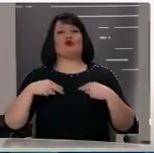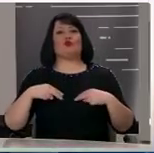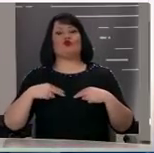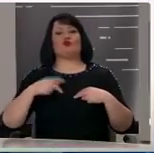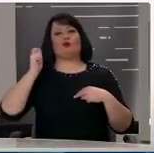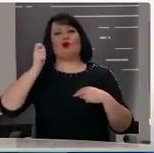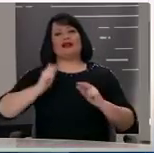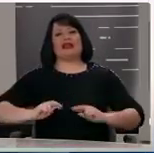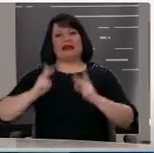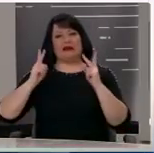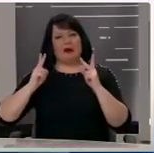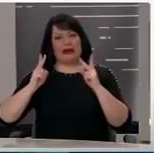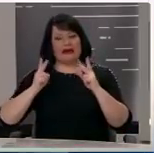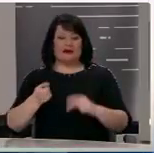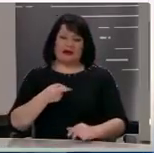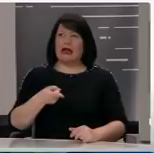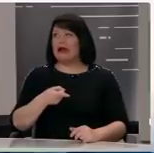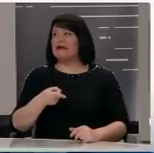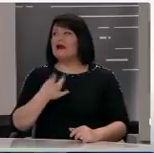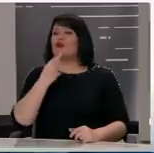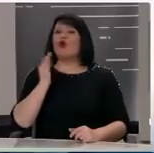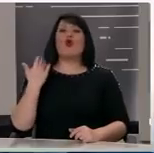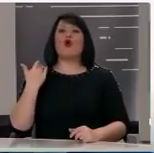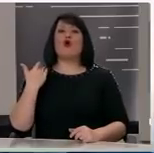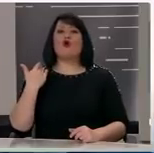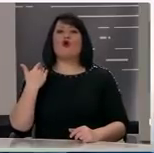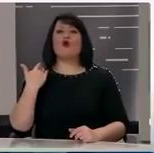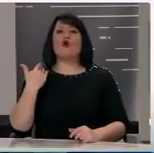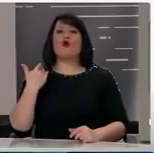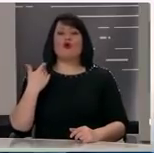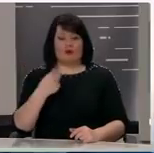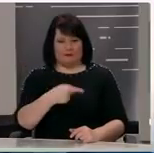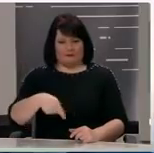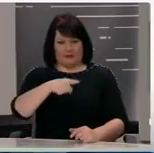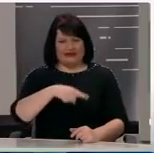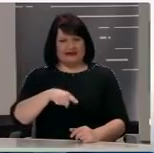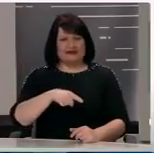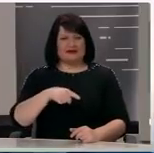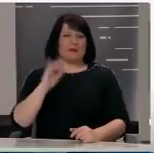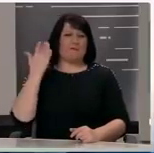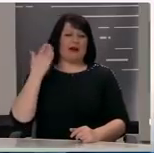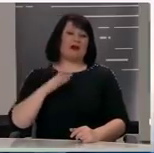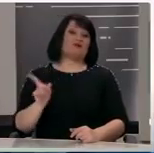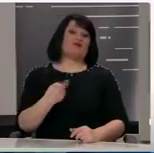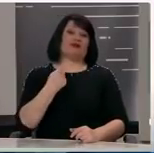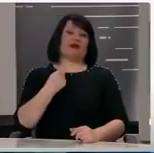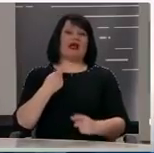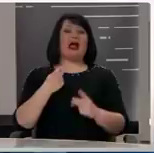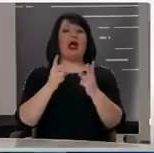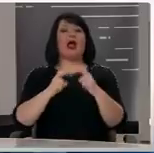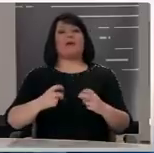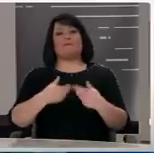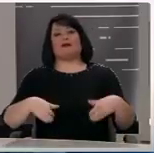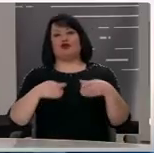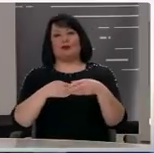αντιπάλους γιατί προηγήθηκε μία παραπομπή δική σας. Αν δηλαδή δεν υπήρχε